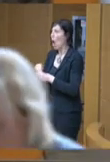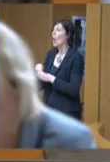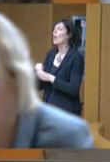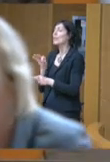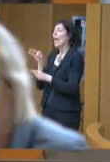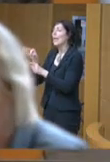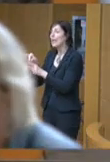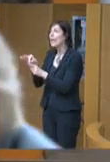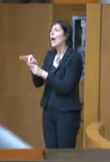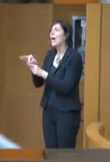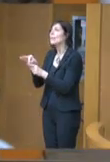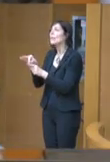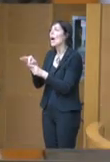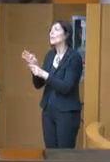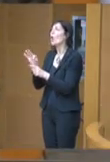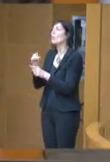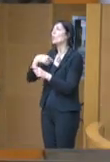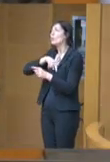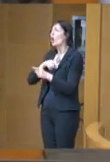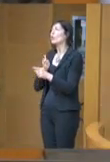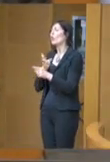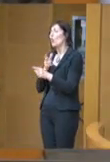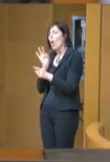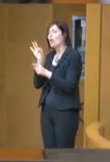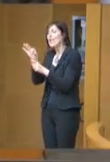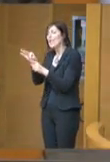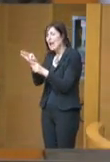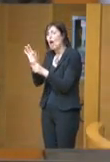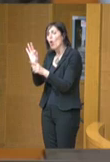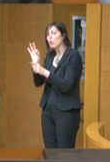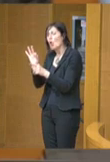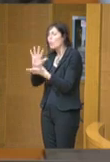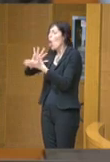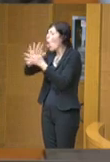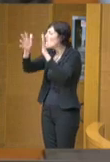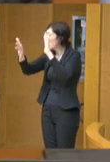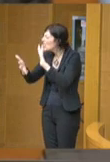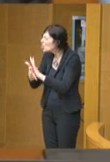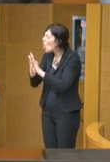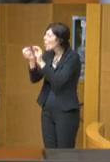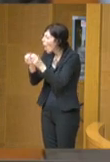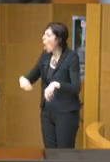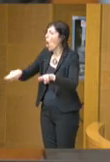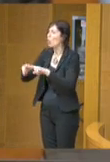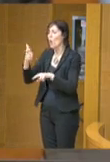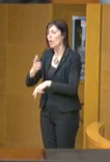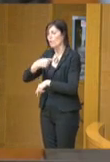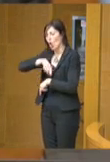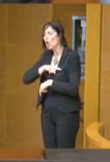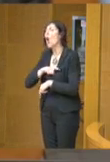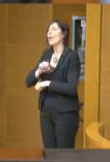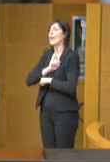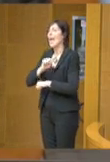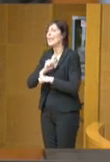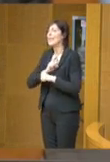dedicata, il nostro numero sarà dedicato solo ed esclusivamente alla Convenzione ONU, perché crediamo nella diffusione e